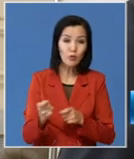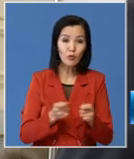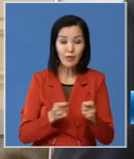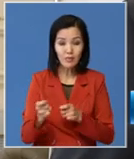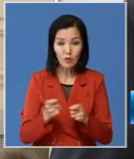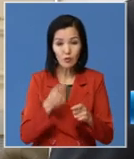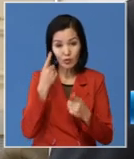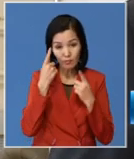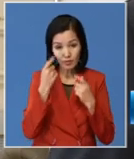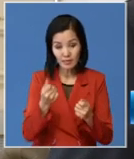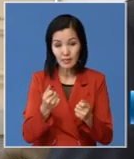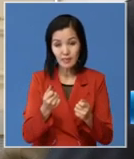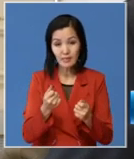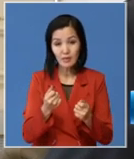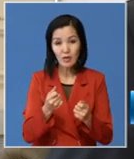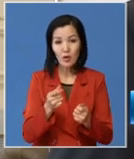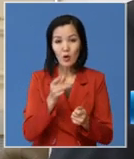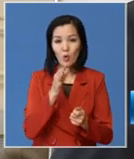елге бір таныстыру.